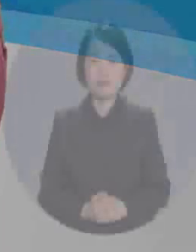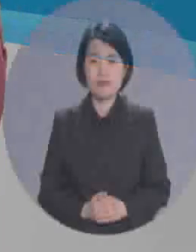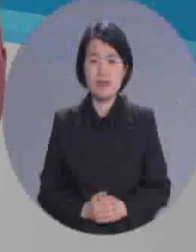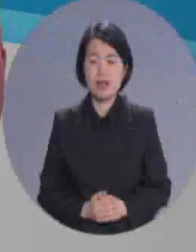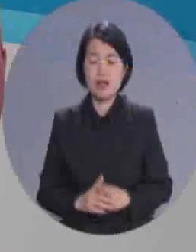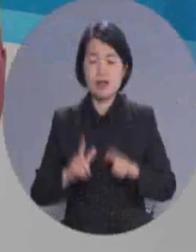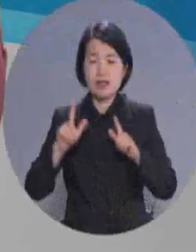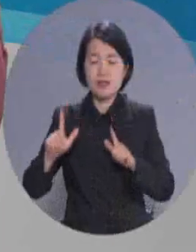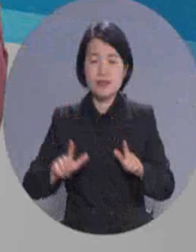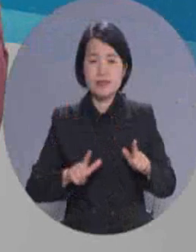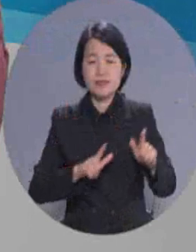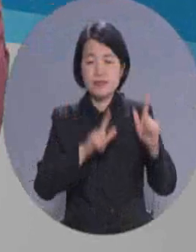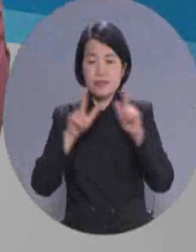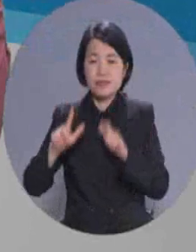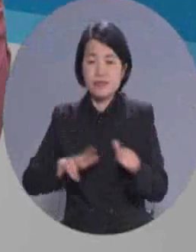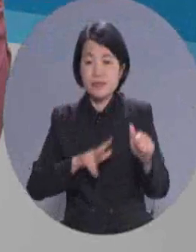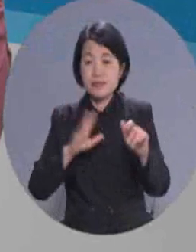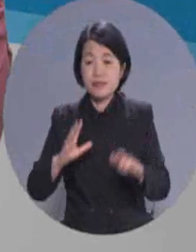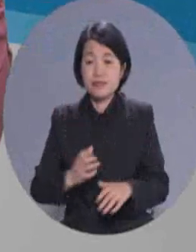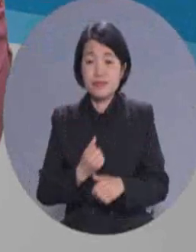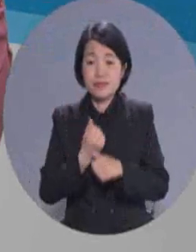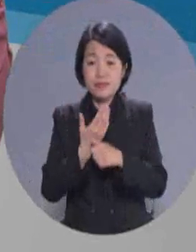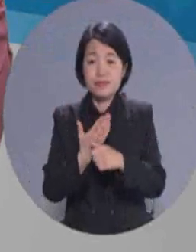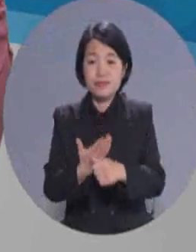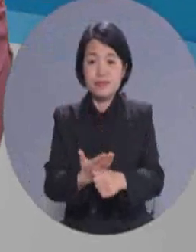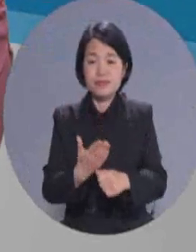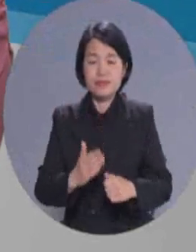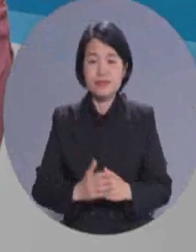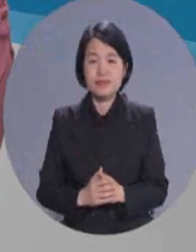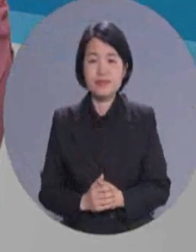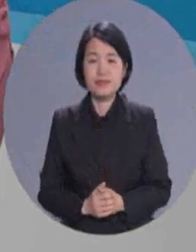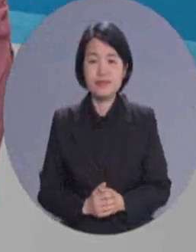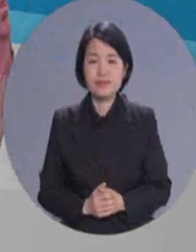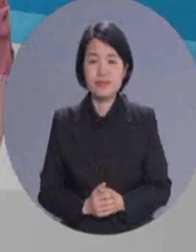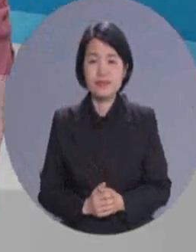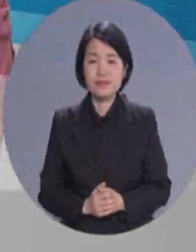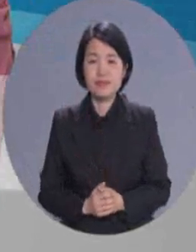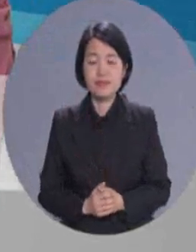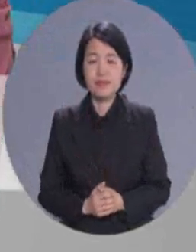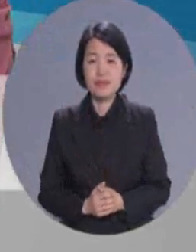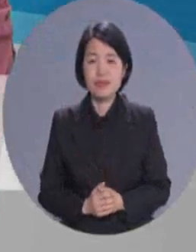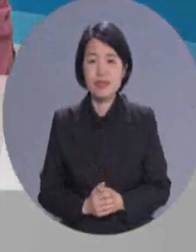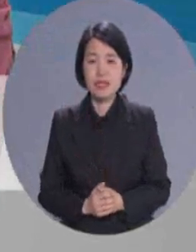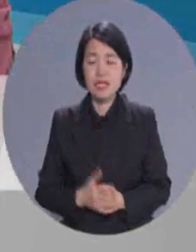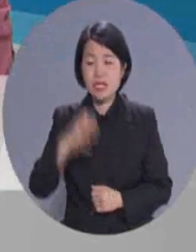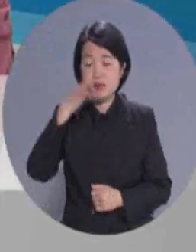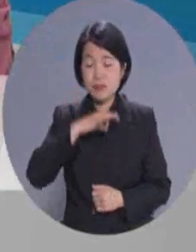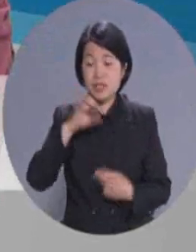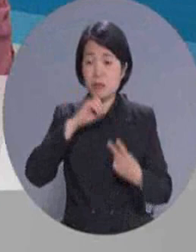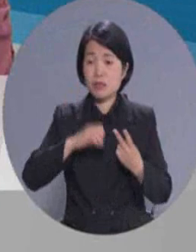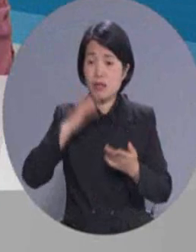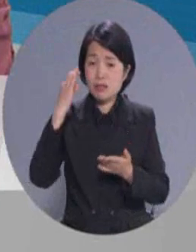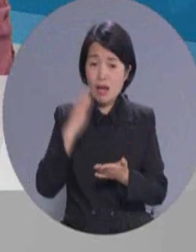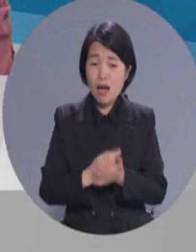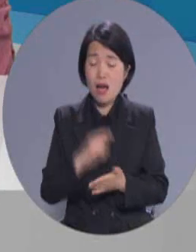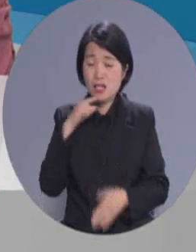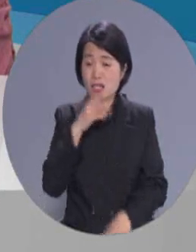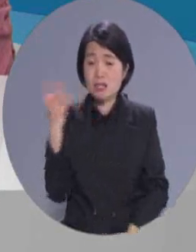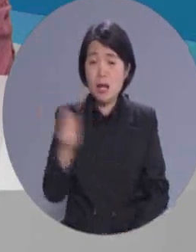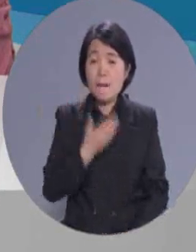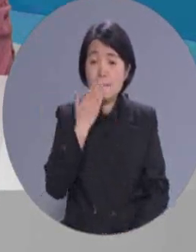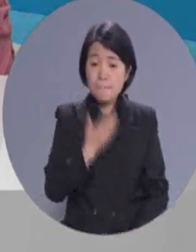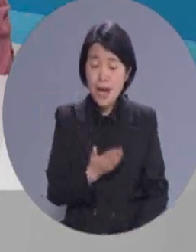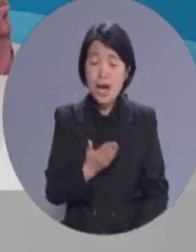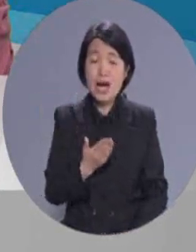날씨와 생활 정보 정리해 드리는 생활 포커스입니다 최저 1%대 금리로 전세와 주택 구입 자금을 빌려주는